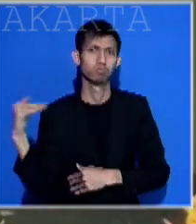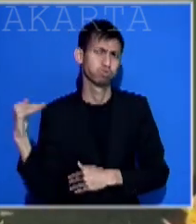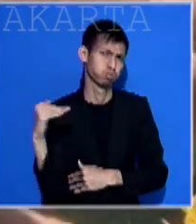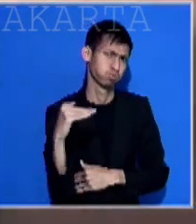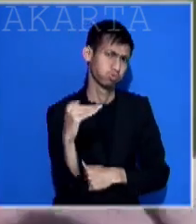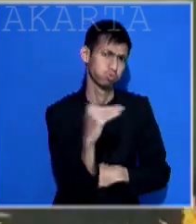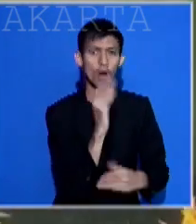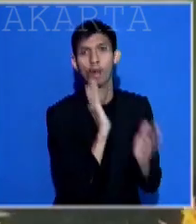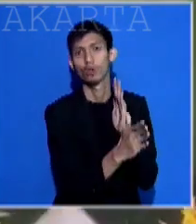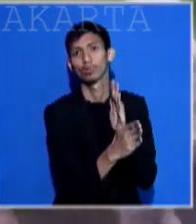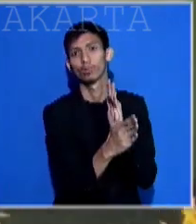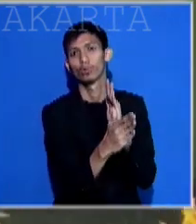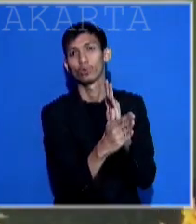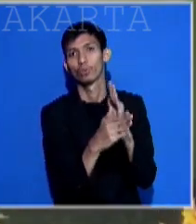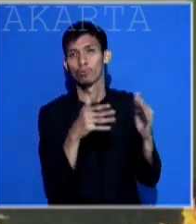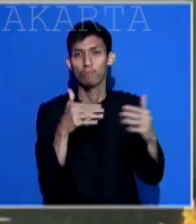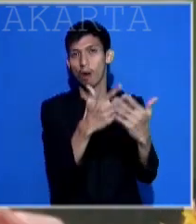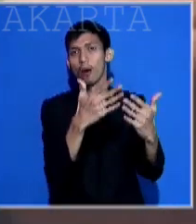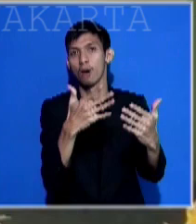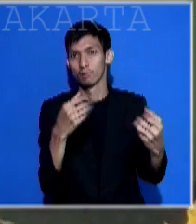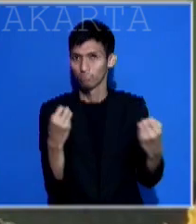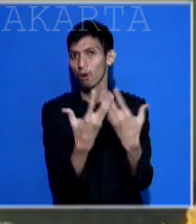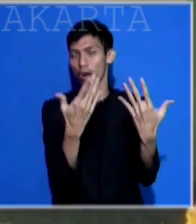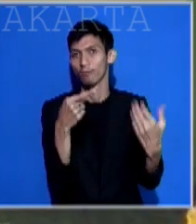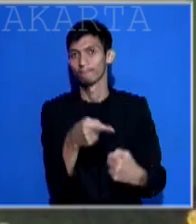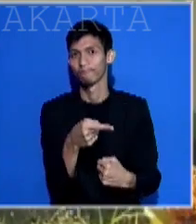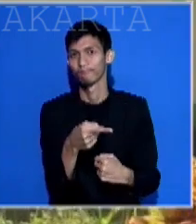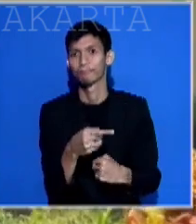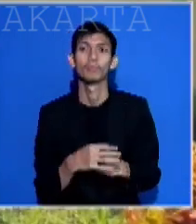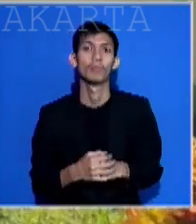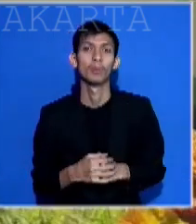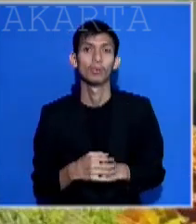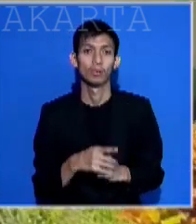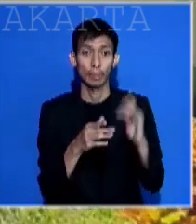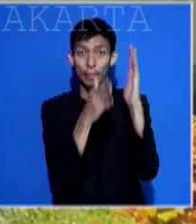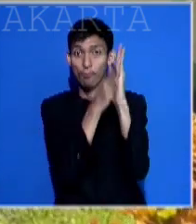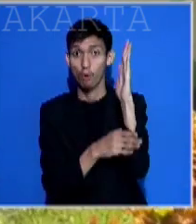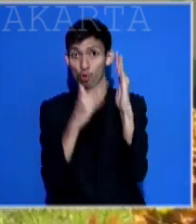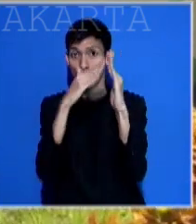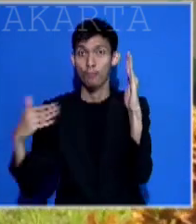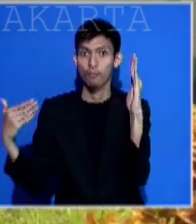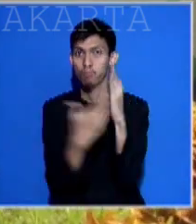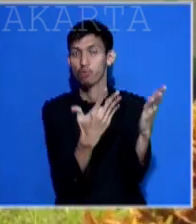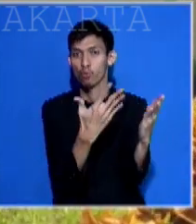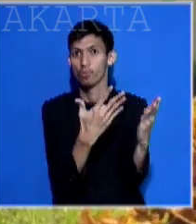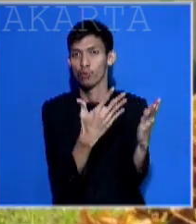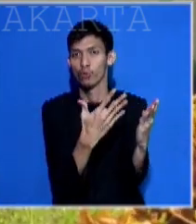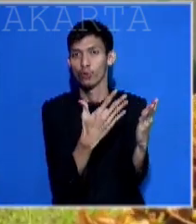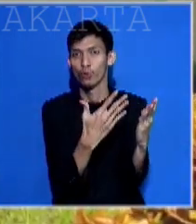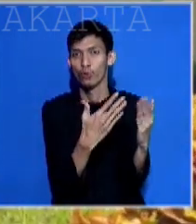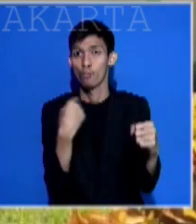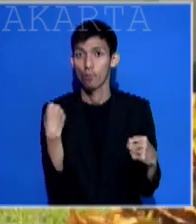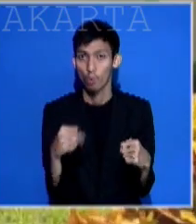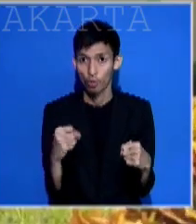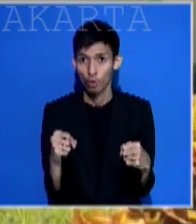nabrak bapak saya, nabrak itu tembok itu. Tadi cuma motornya kena ban depan